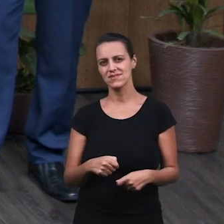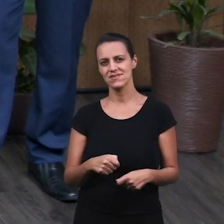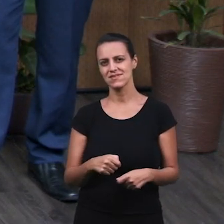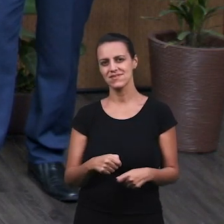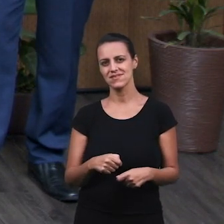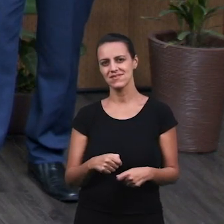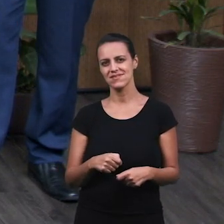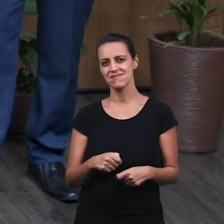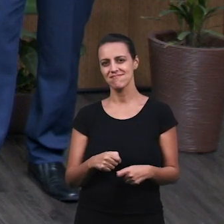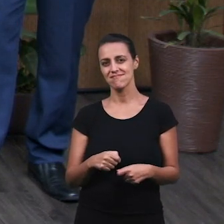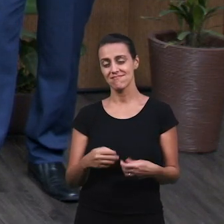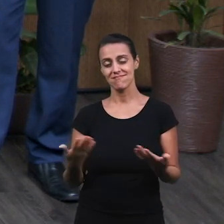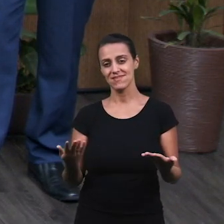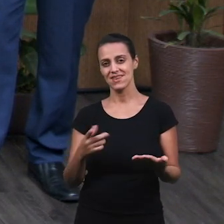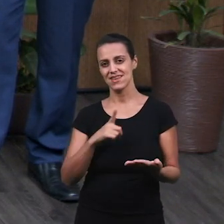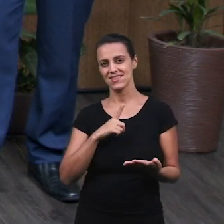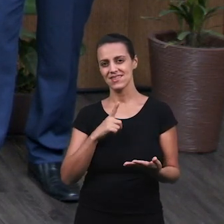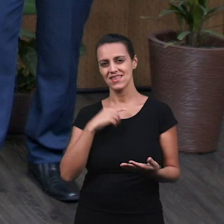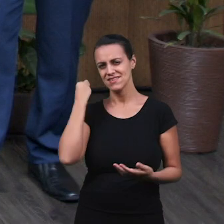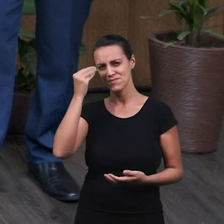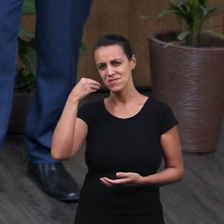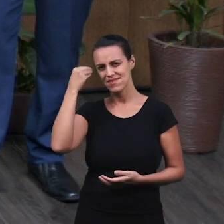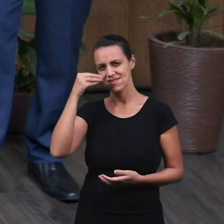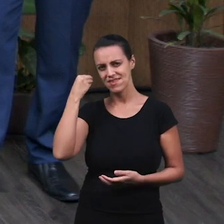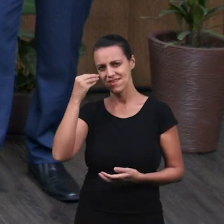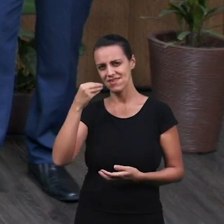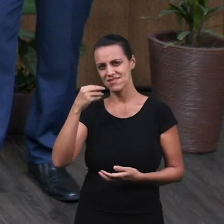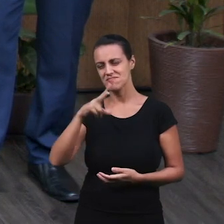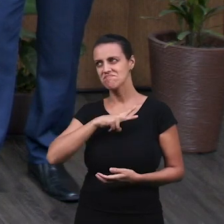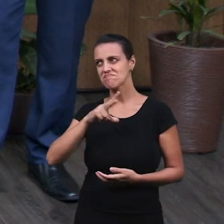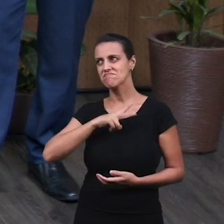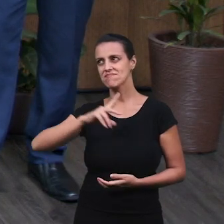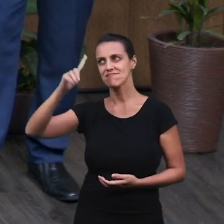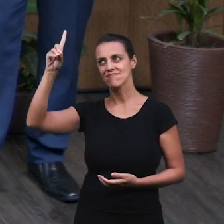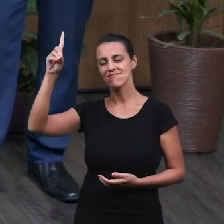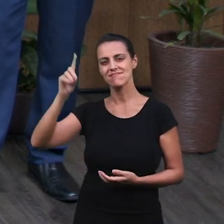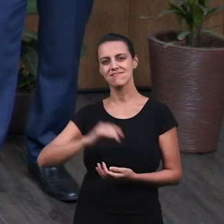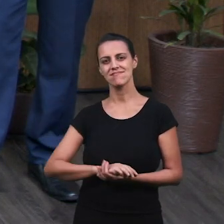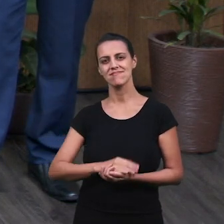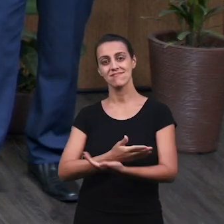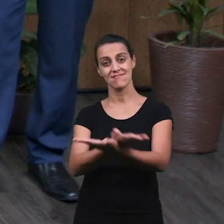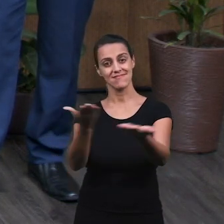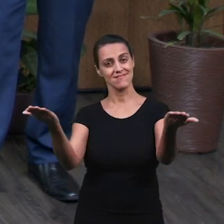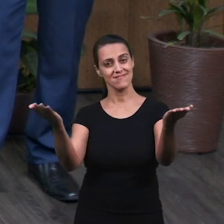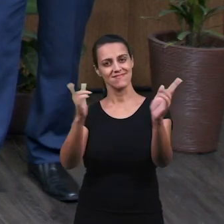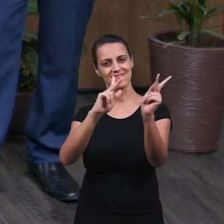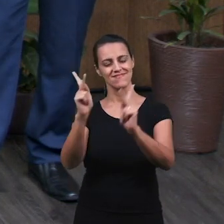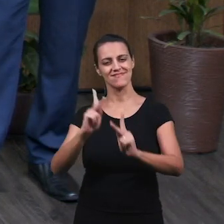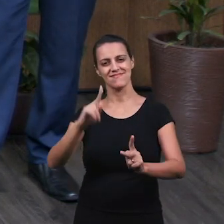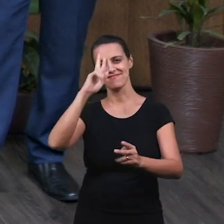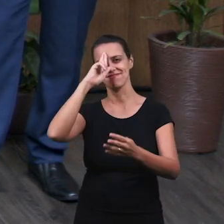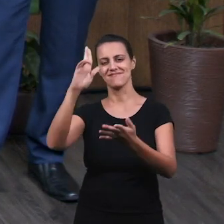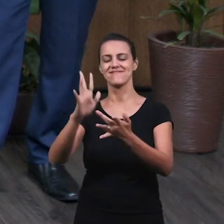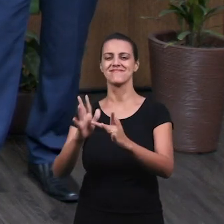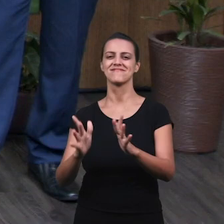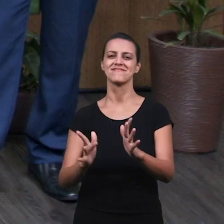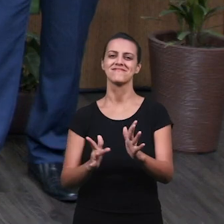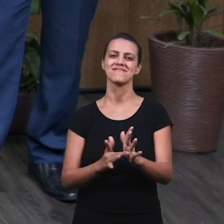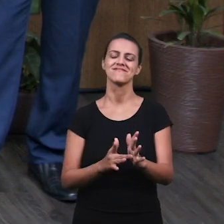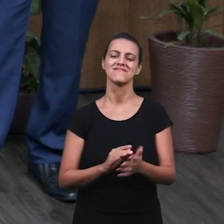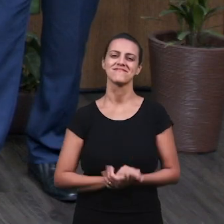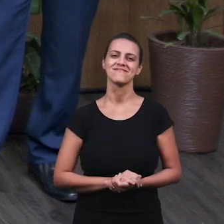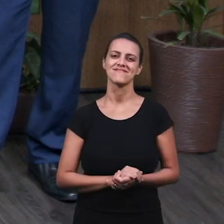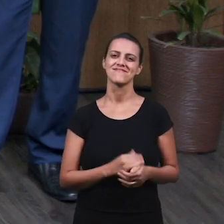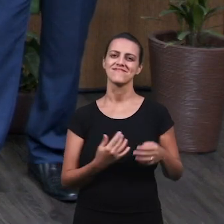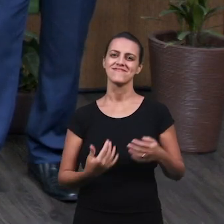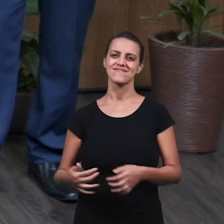Dieu. À tous, la paix du Seigneur Jésus. La paix du Seigneur. A todos, a paz do Senhor